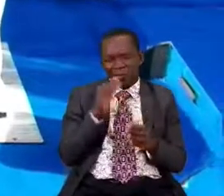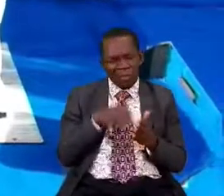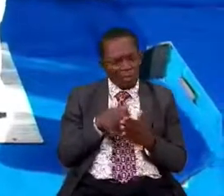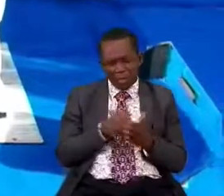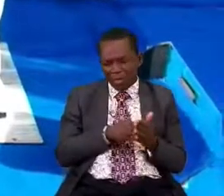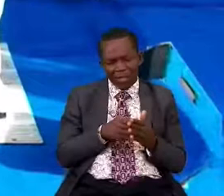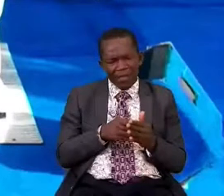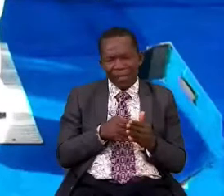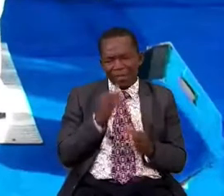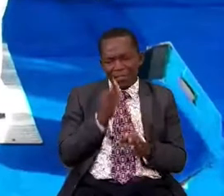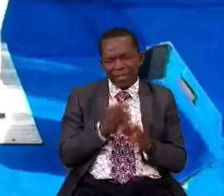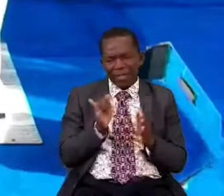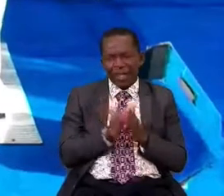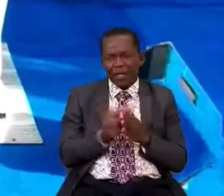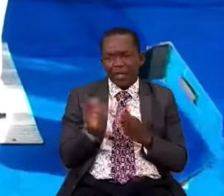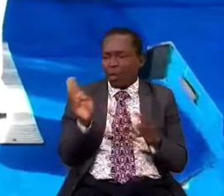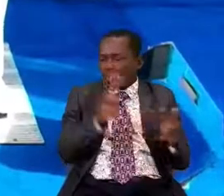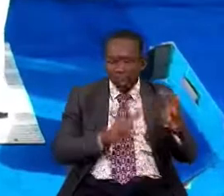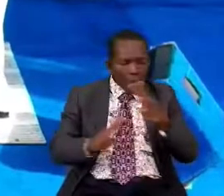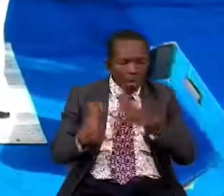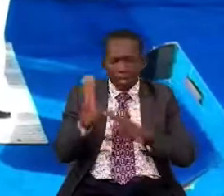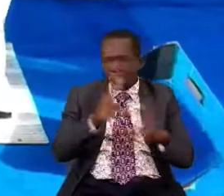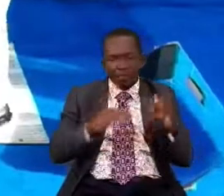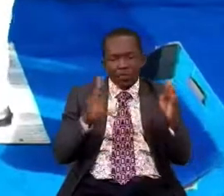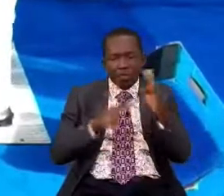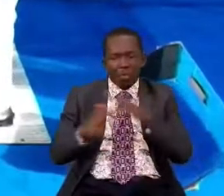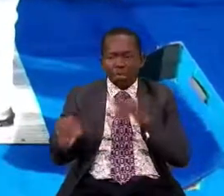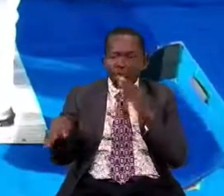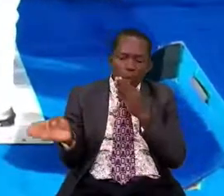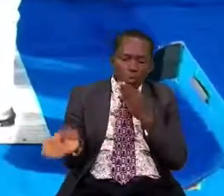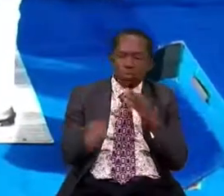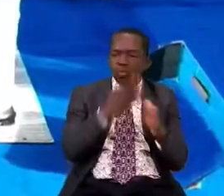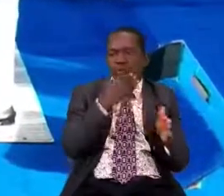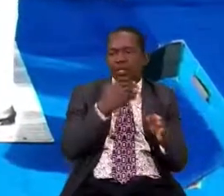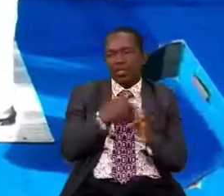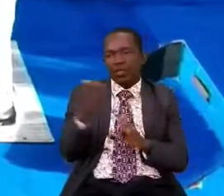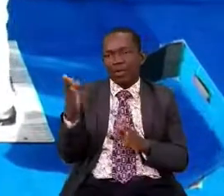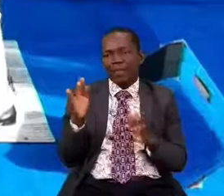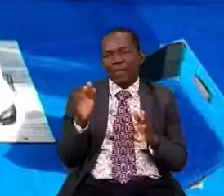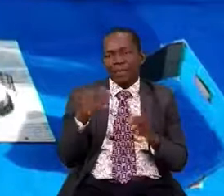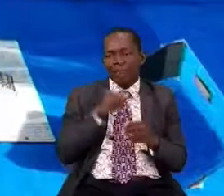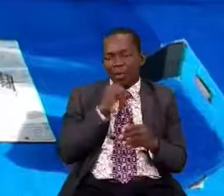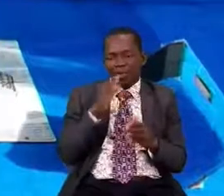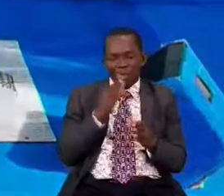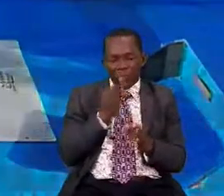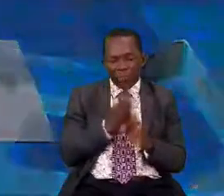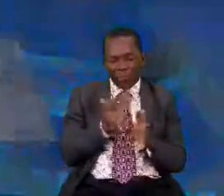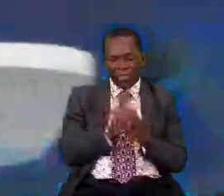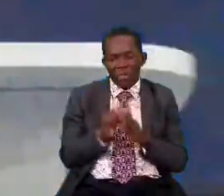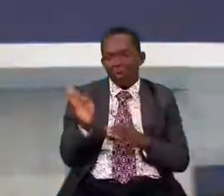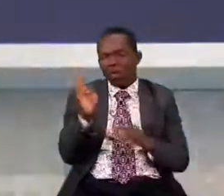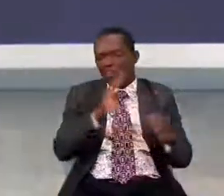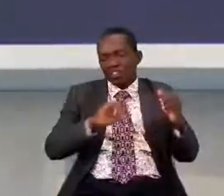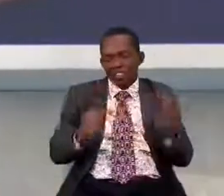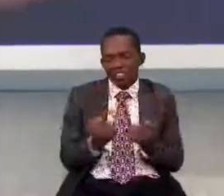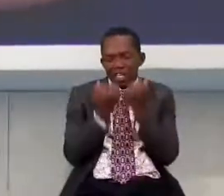que toutes les circonstances, toutes les vicissitudes de la vie vont te traîner par-ci, par-là. Une foi forte. Quel